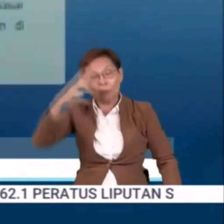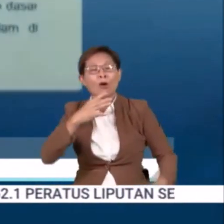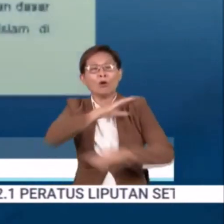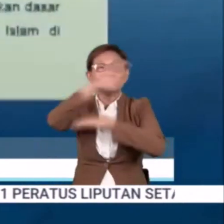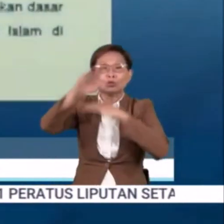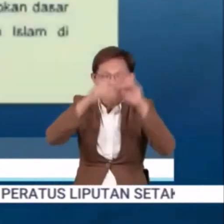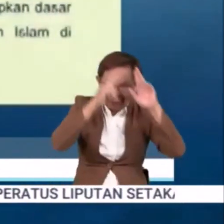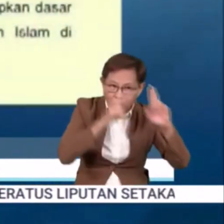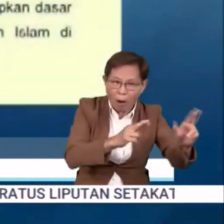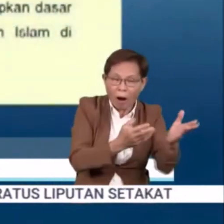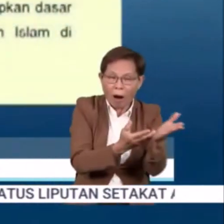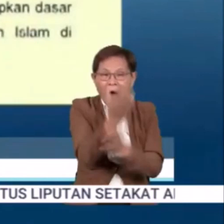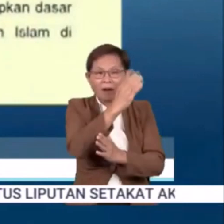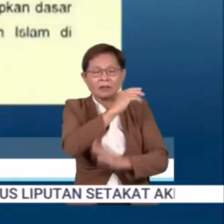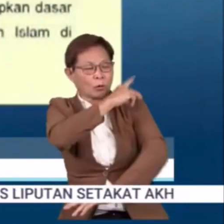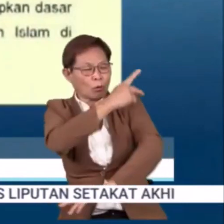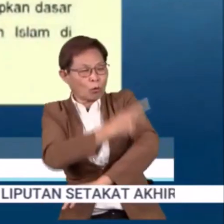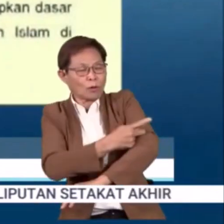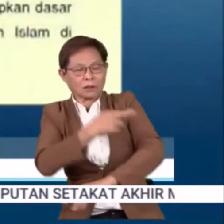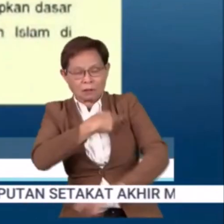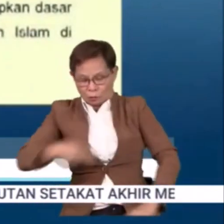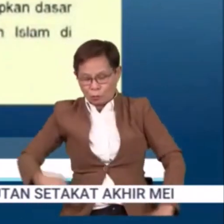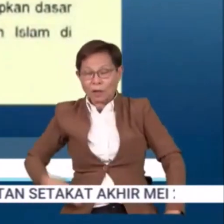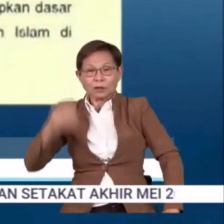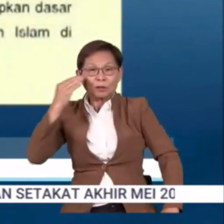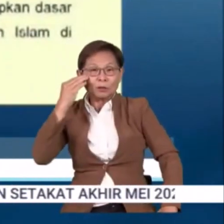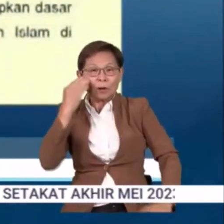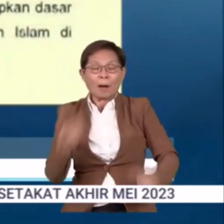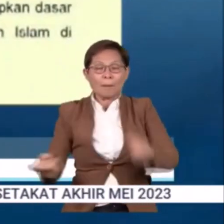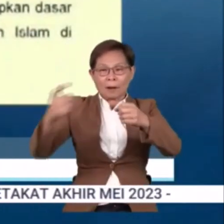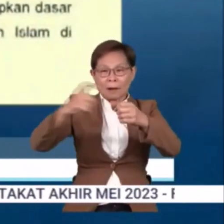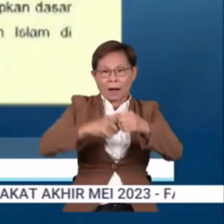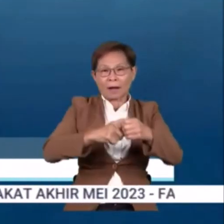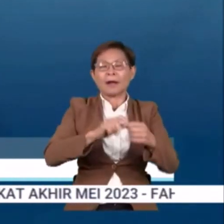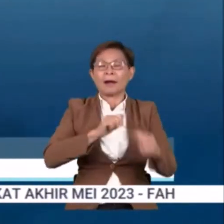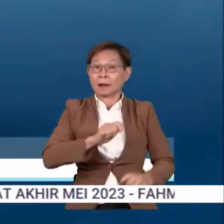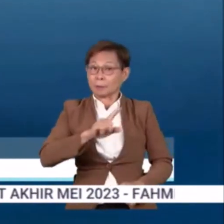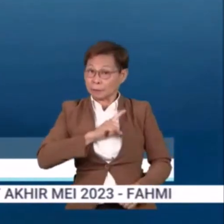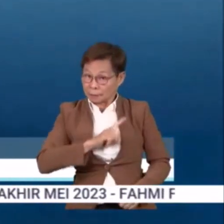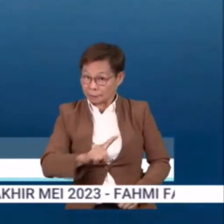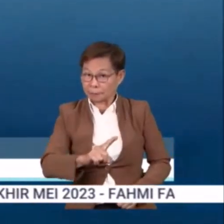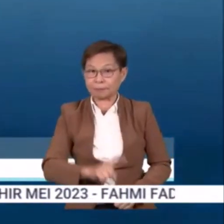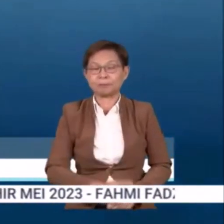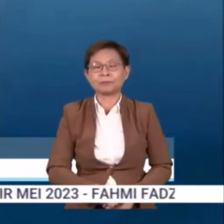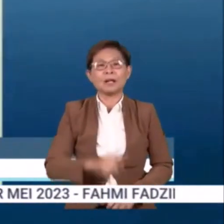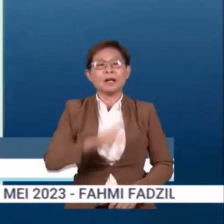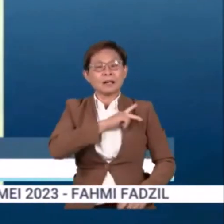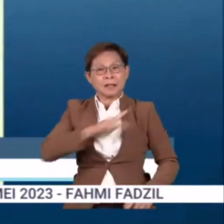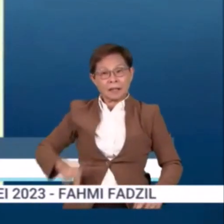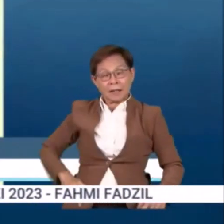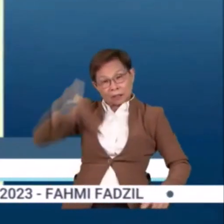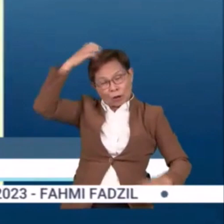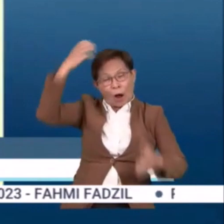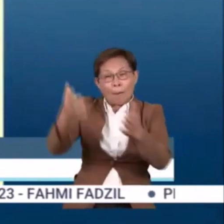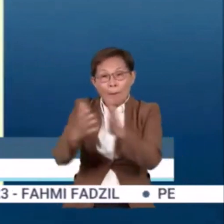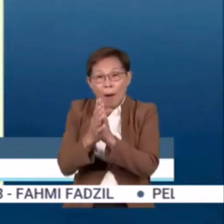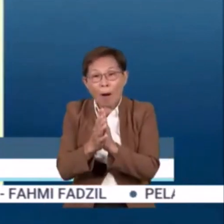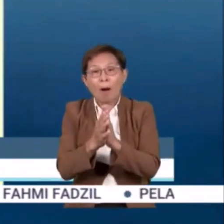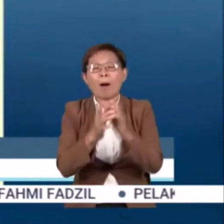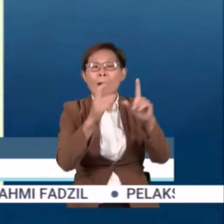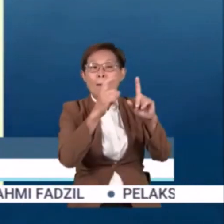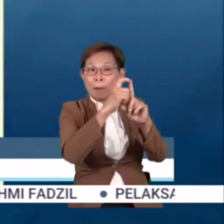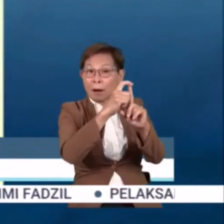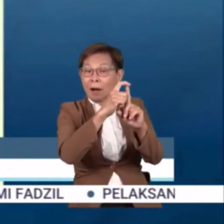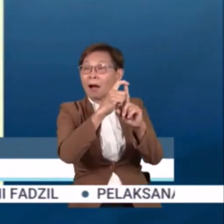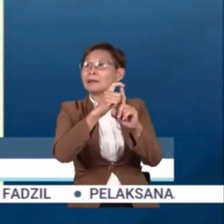menghormati hak dan kuasa raja-raja Melayu dalam perkara berkaitan agama Islam Baginda juga meminta isu kalimat Allah ini